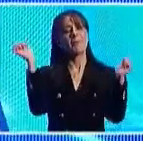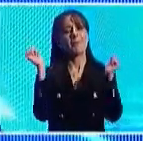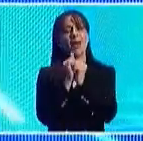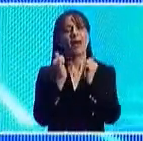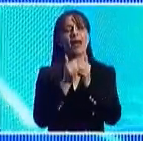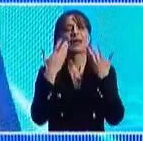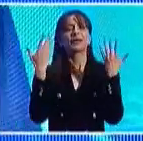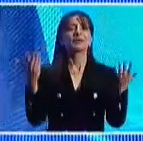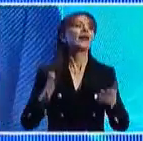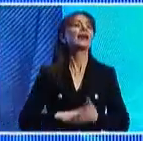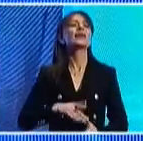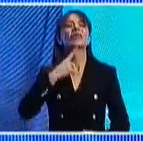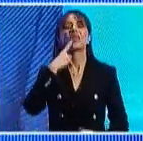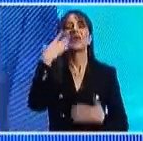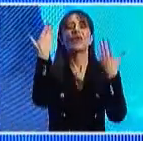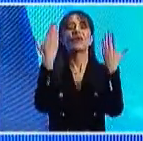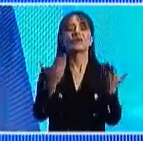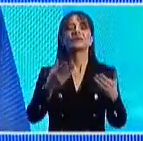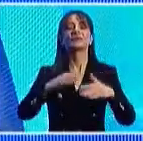hep birlikte diyoruz ki